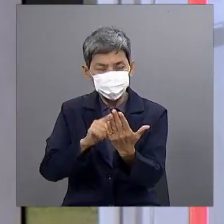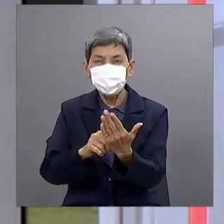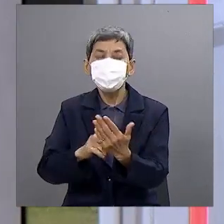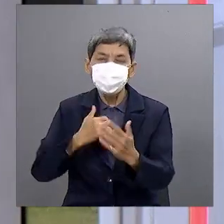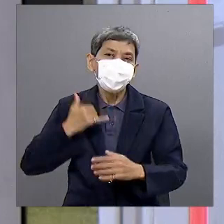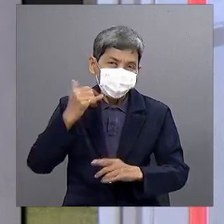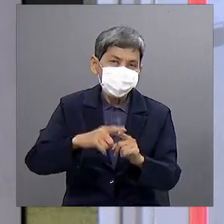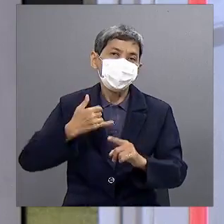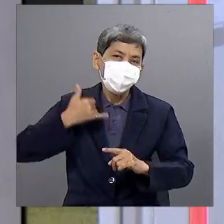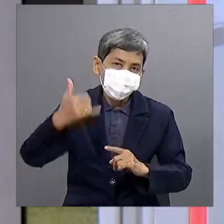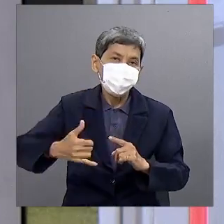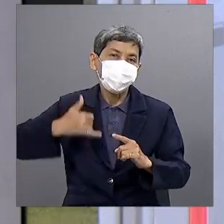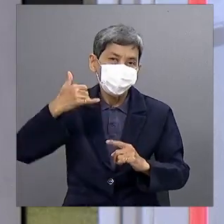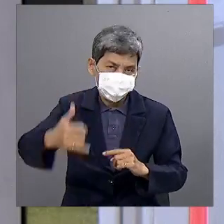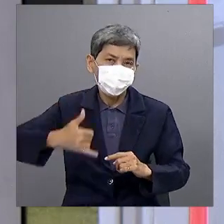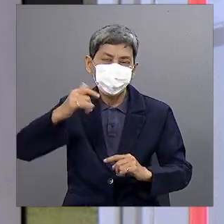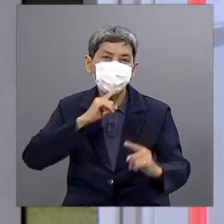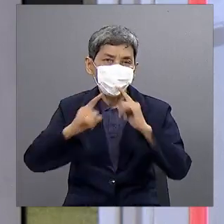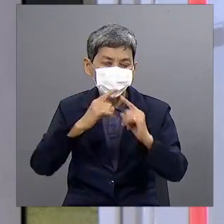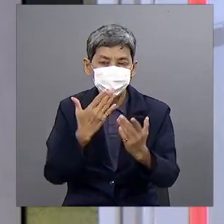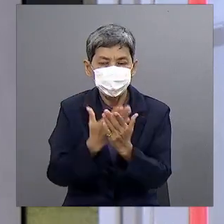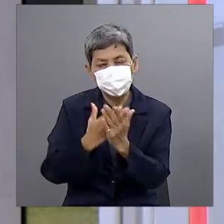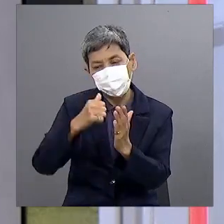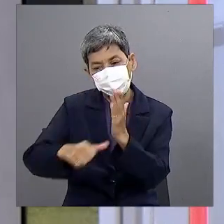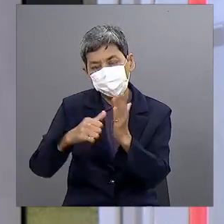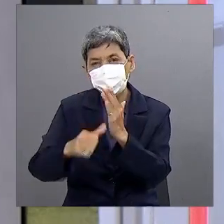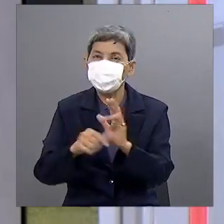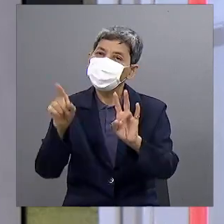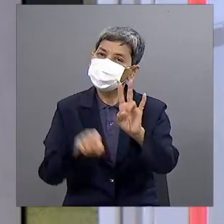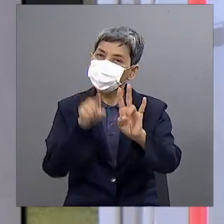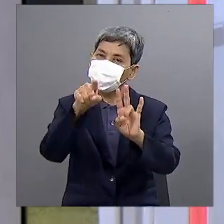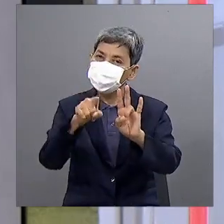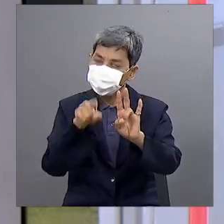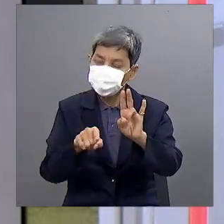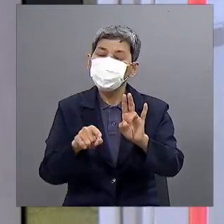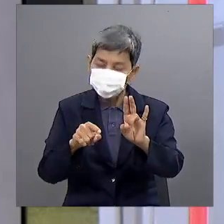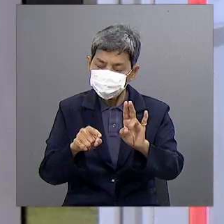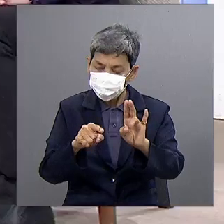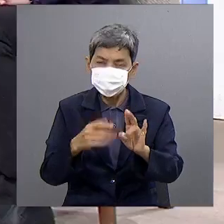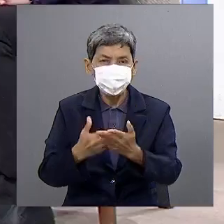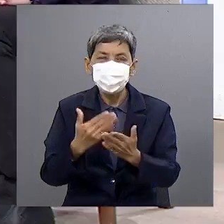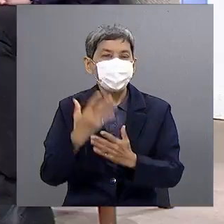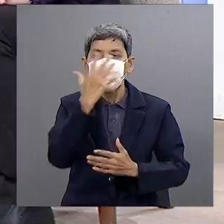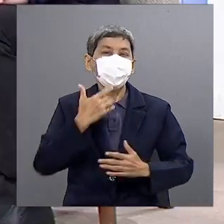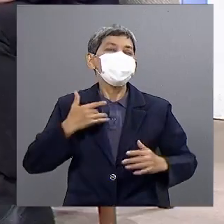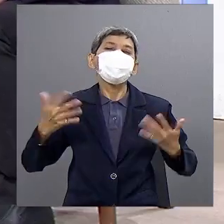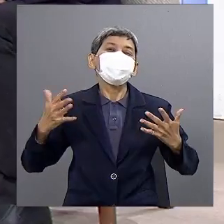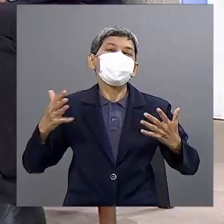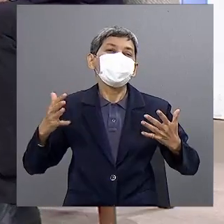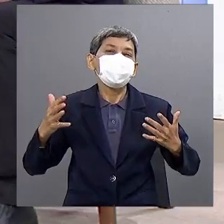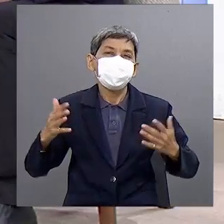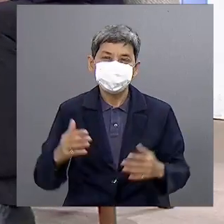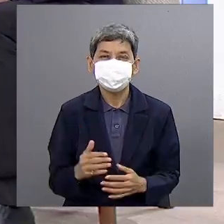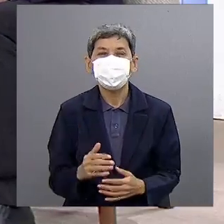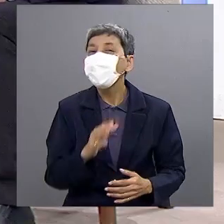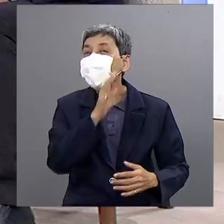ติดต่ออยู่แล้ว ไปติดต่ออยู่แล้วไปจ่ายภาษีมูลค่าเพิ่มแวด 7% อะไรอย่างเงี้ยก็ต้องไปเจออยู่แล้วส่วนมากจะไม่ค่อยโดนหลอกครับผมอะ ส่วนที่หักว่าแห